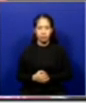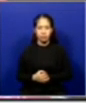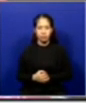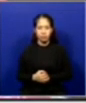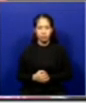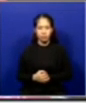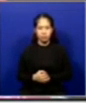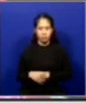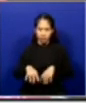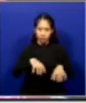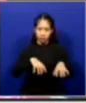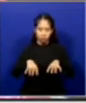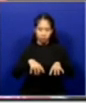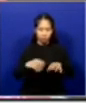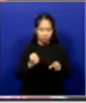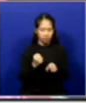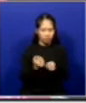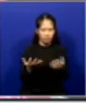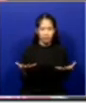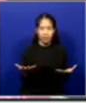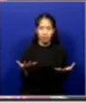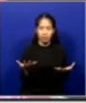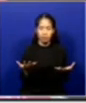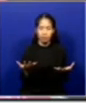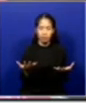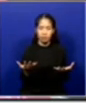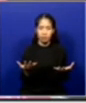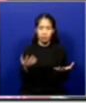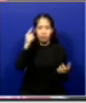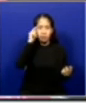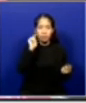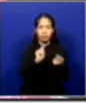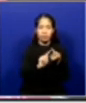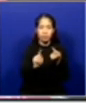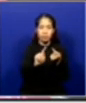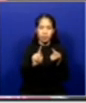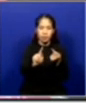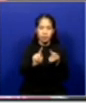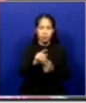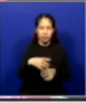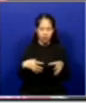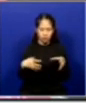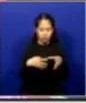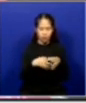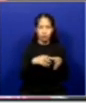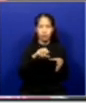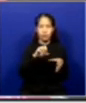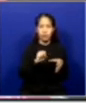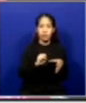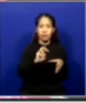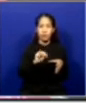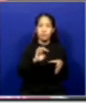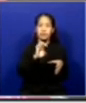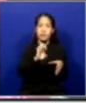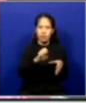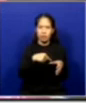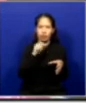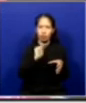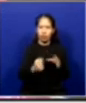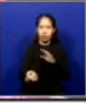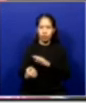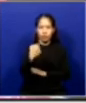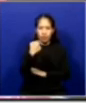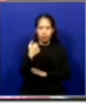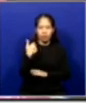จะทำอย่างไรต่อไปเพื่อจะให้ SME แข็งแรงท่านมีข้อมู